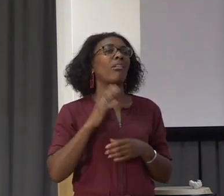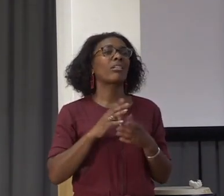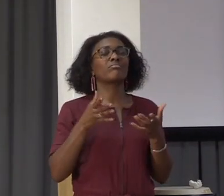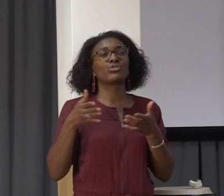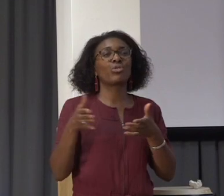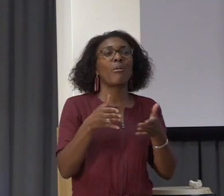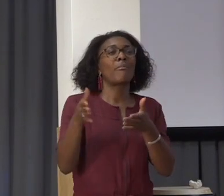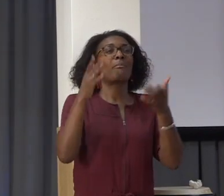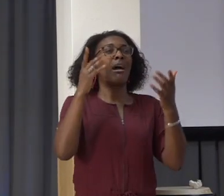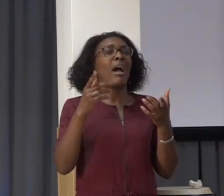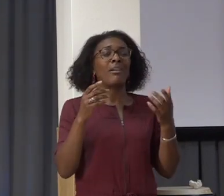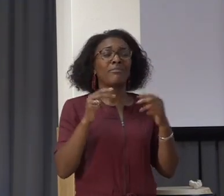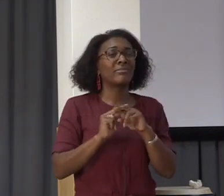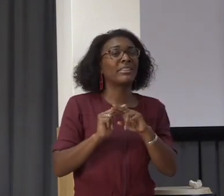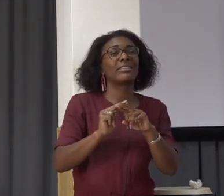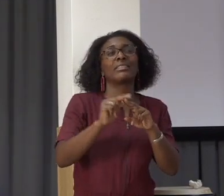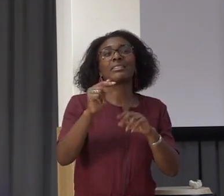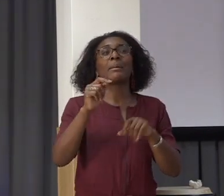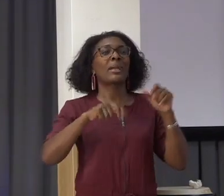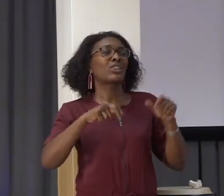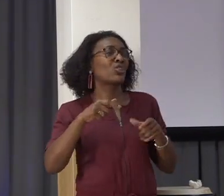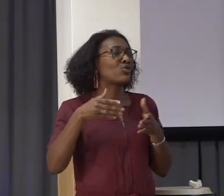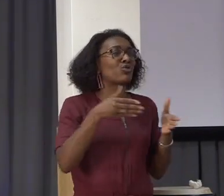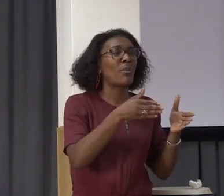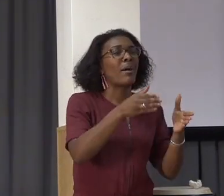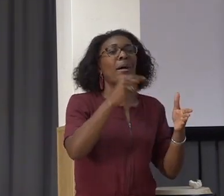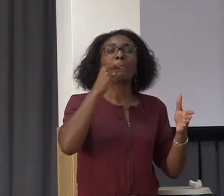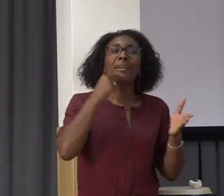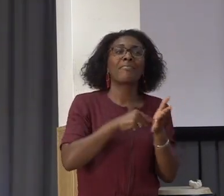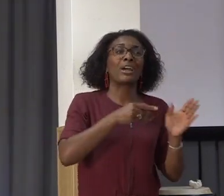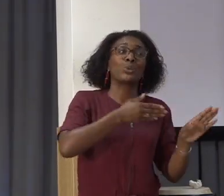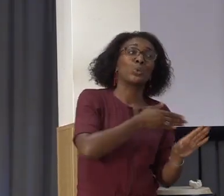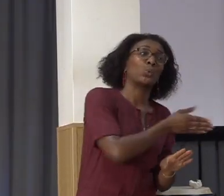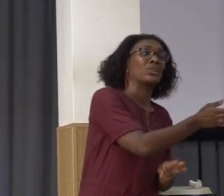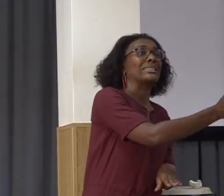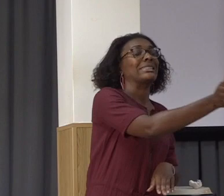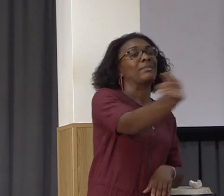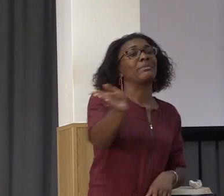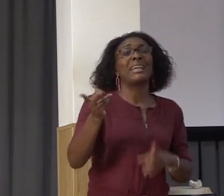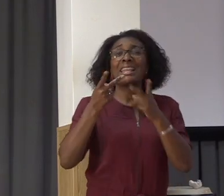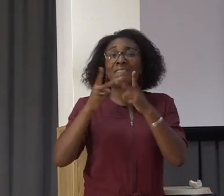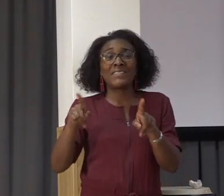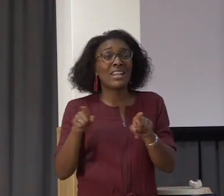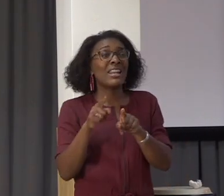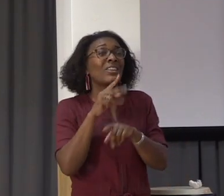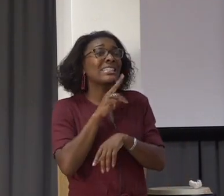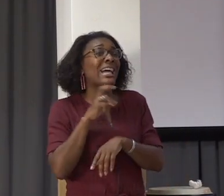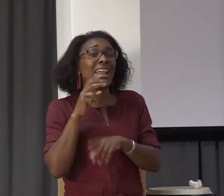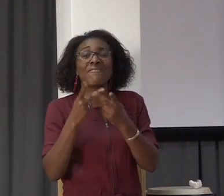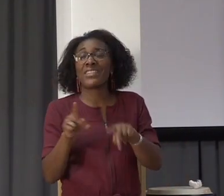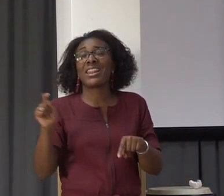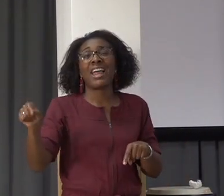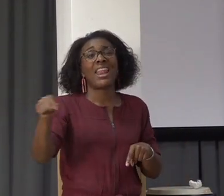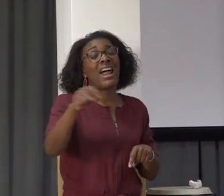qui allaient par les grands chemins allaient par des sentiers détournés. Les villes ouvertes étaient délaissées en Israël, elles